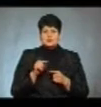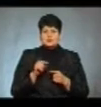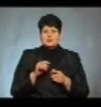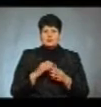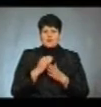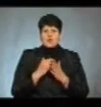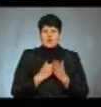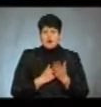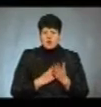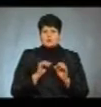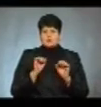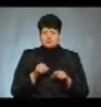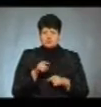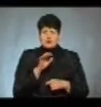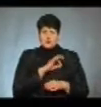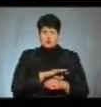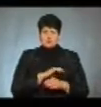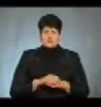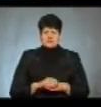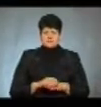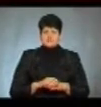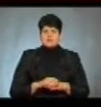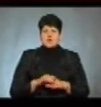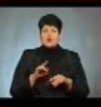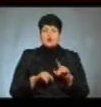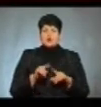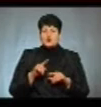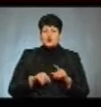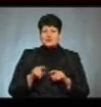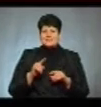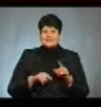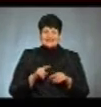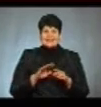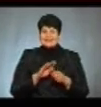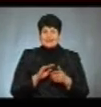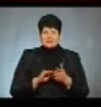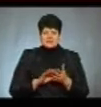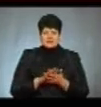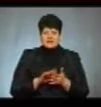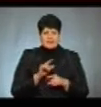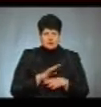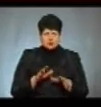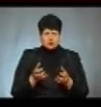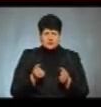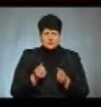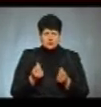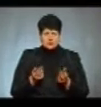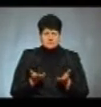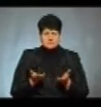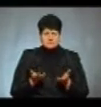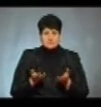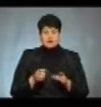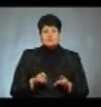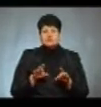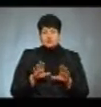про цю програму і зможуть нею користуватися. Родина, яка не напише такої заяви, вона не буде отримувати коштів?